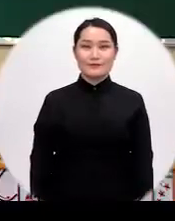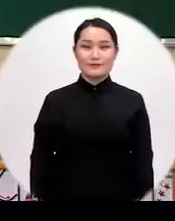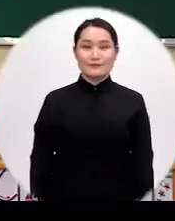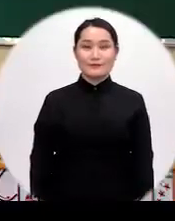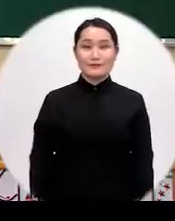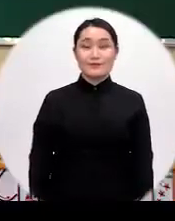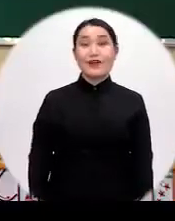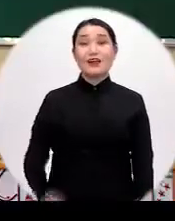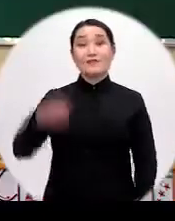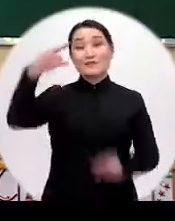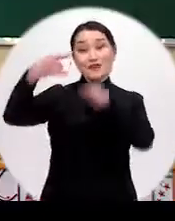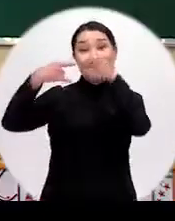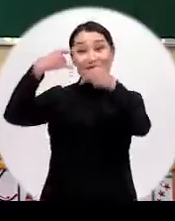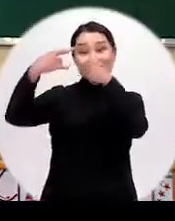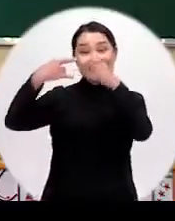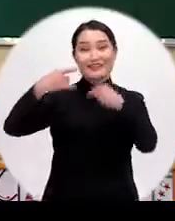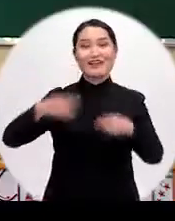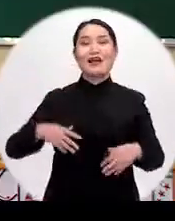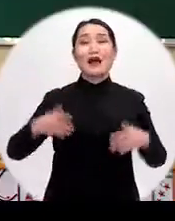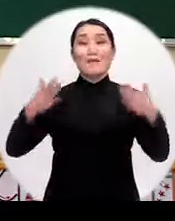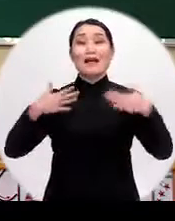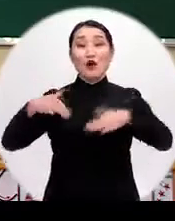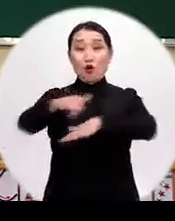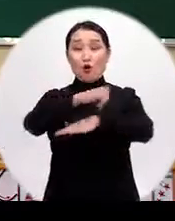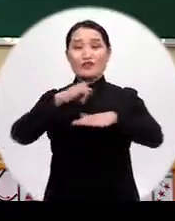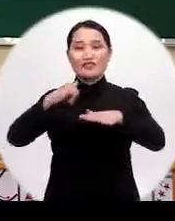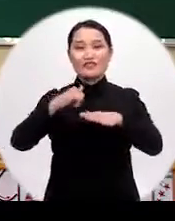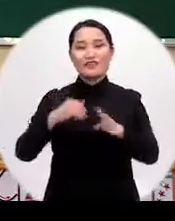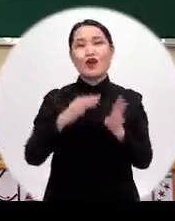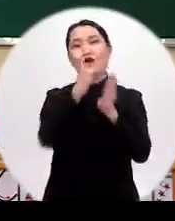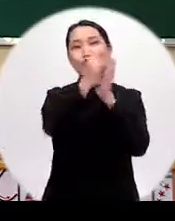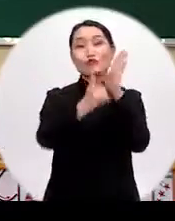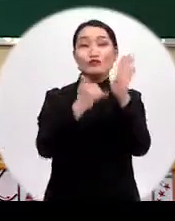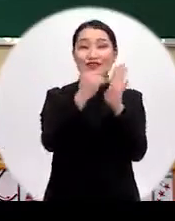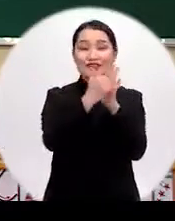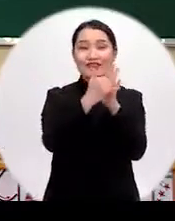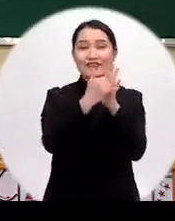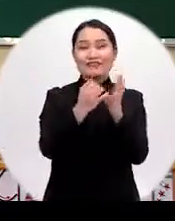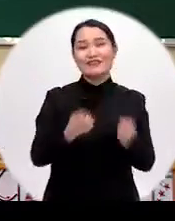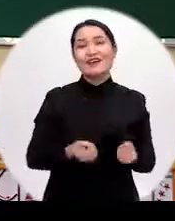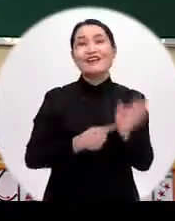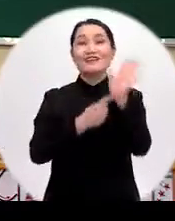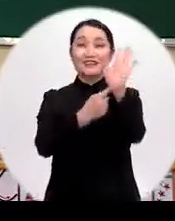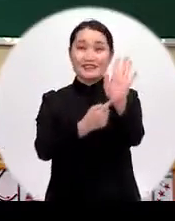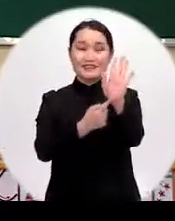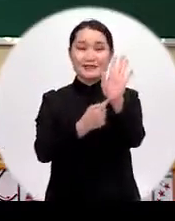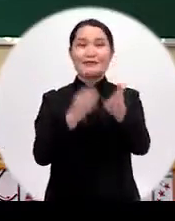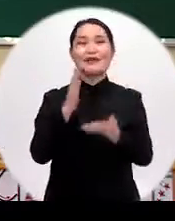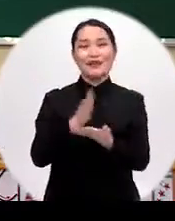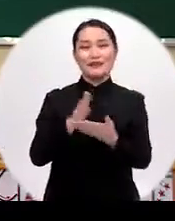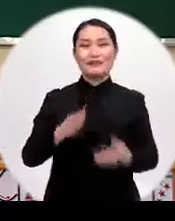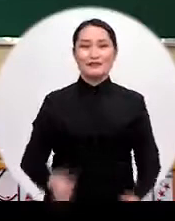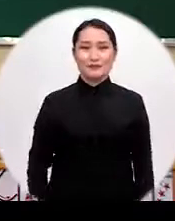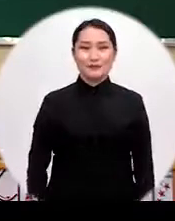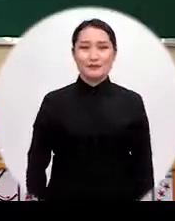Тиймээ, саяын болсон үйл явдлууд манай Монгол оронд болдог цаг агаар улирлын шинжтэй зураглыг багш нь